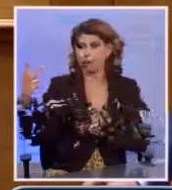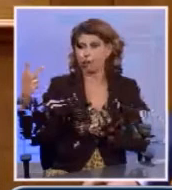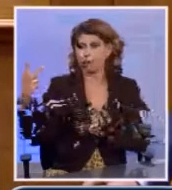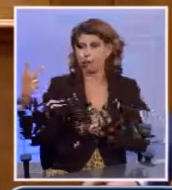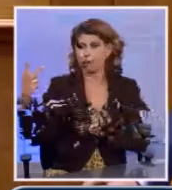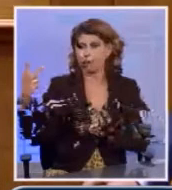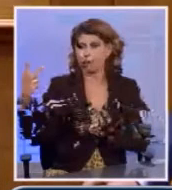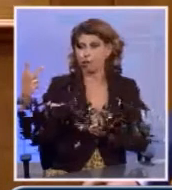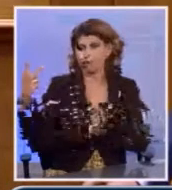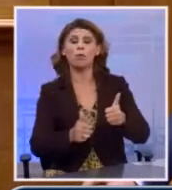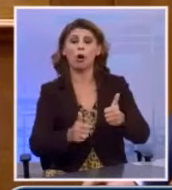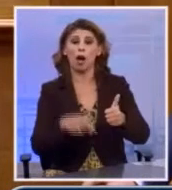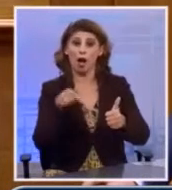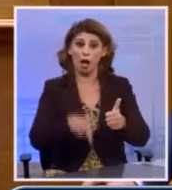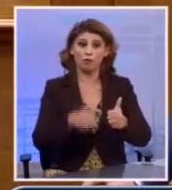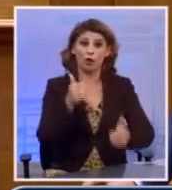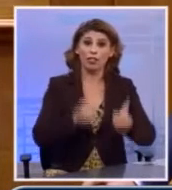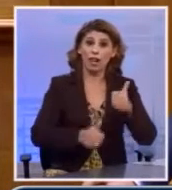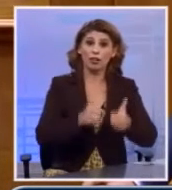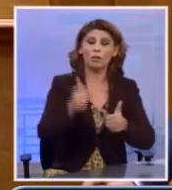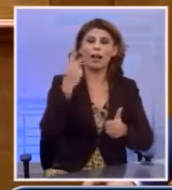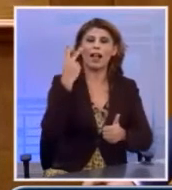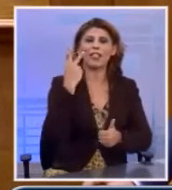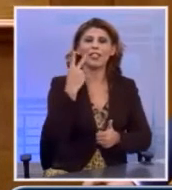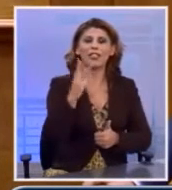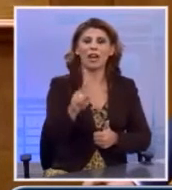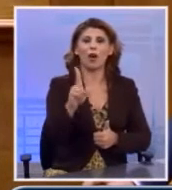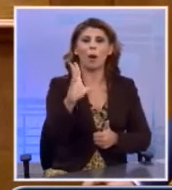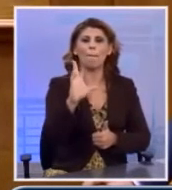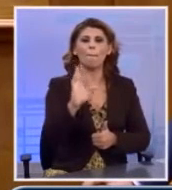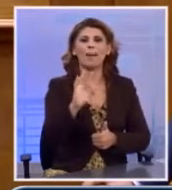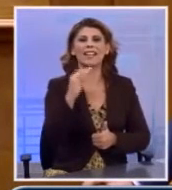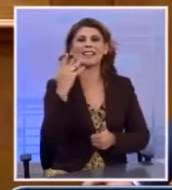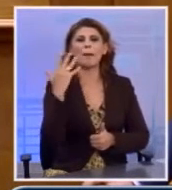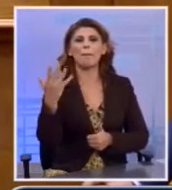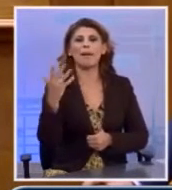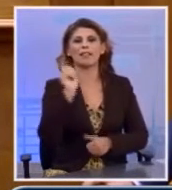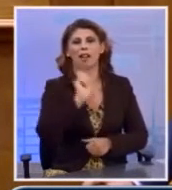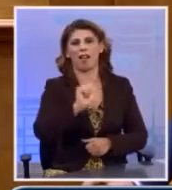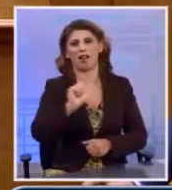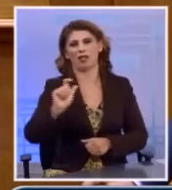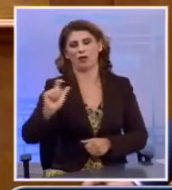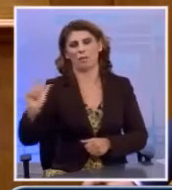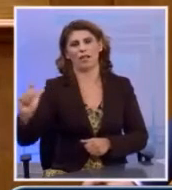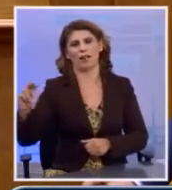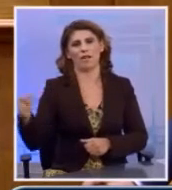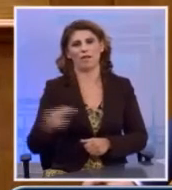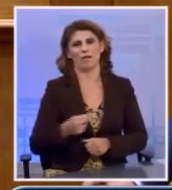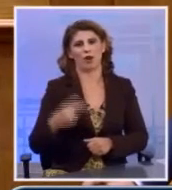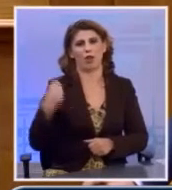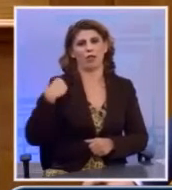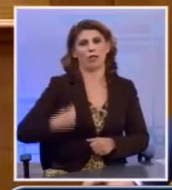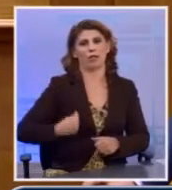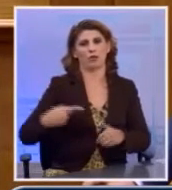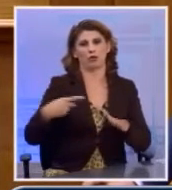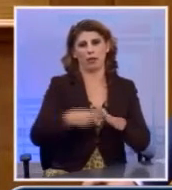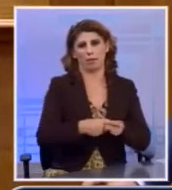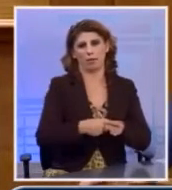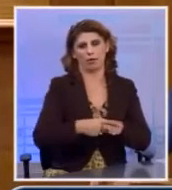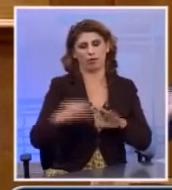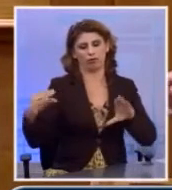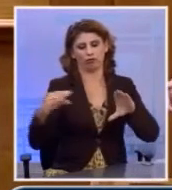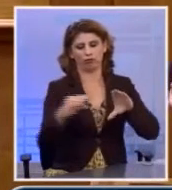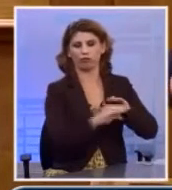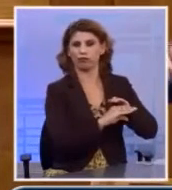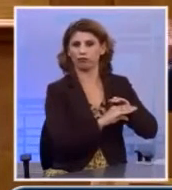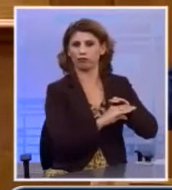255 εκατομμύρια ευρώ στα δημόσια ταμεία, εκ των οποίων τα 90 ήδη βρίσκονται στα δημόσια ταμεία.